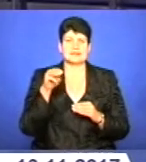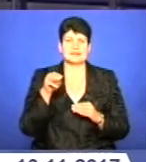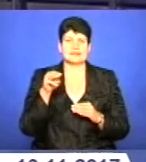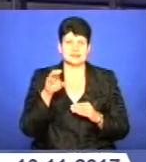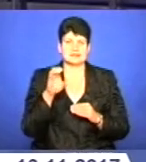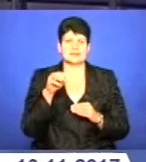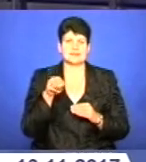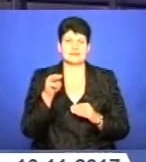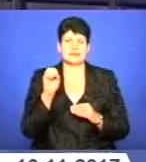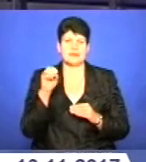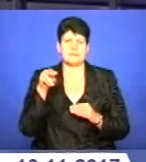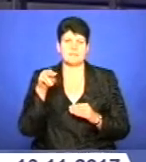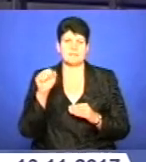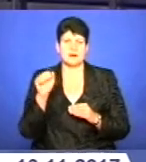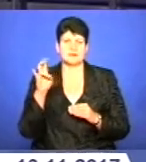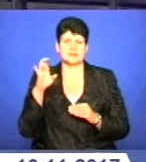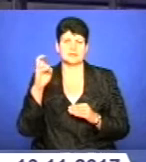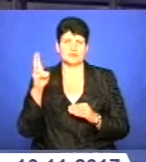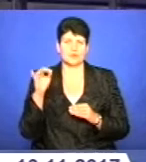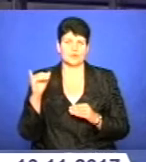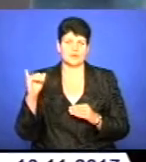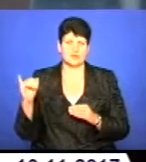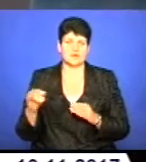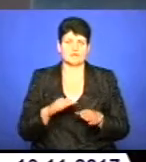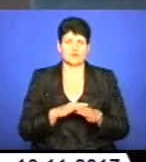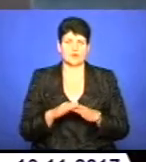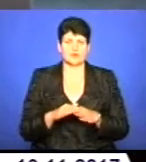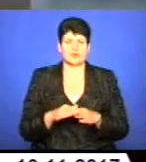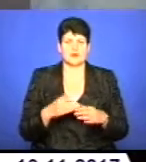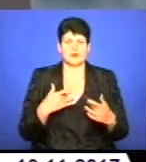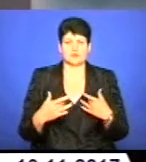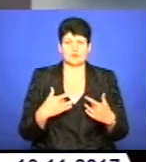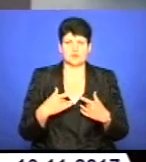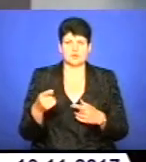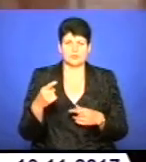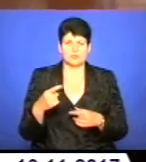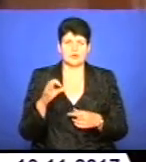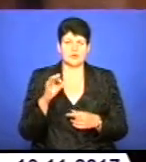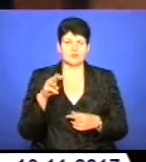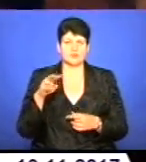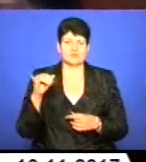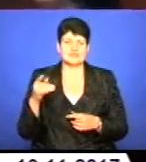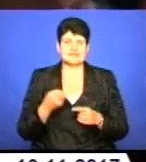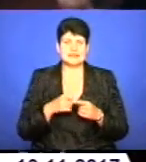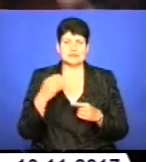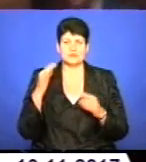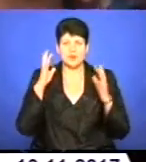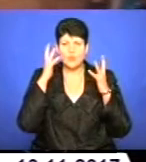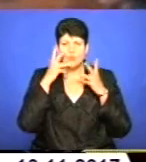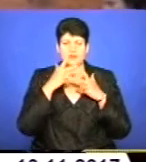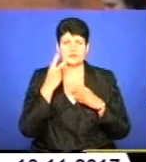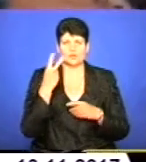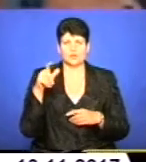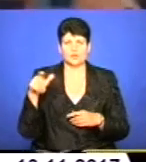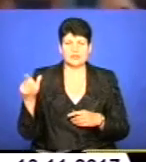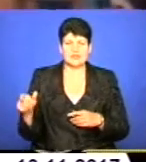головних ролей виконує тернопільський актор Олег Мосійчук. Історія про кохання звичайних людей, далеко не героїв, які